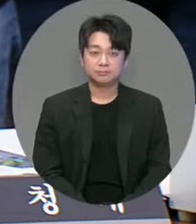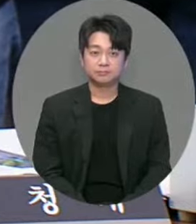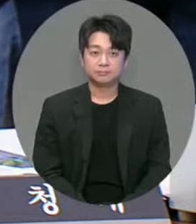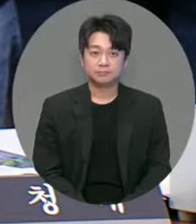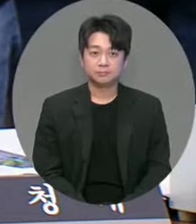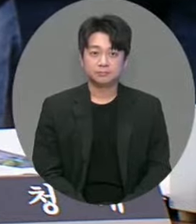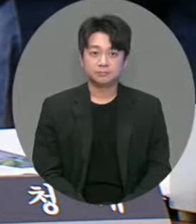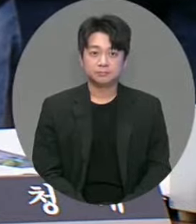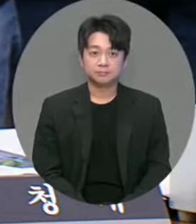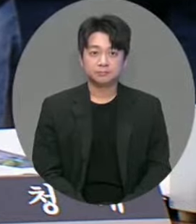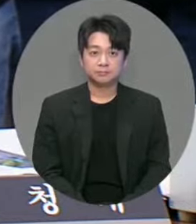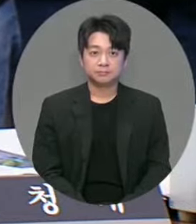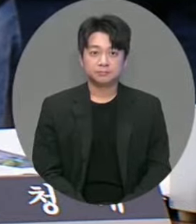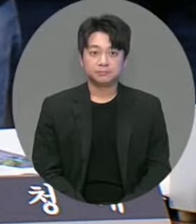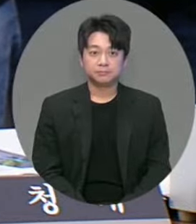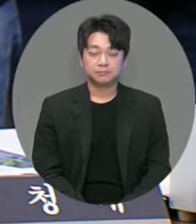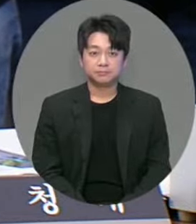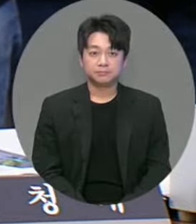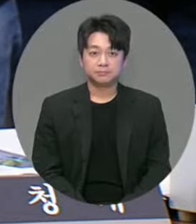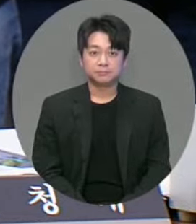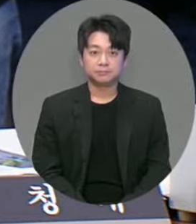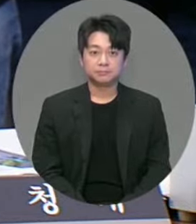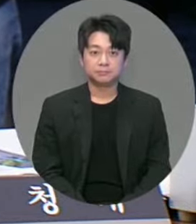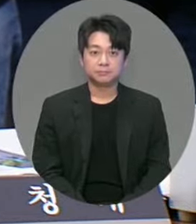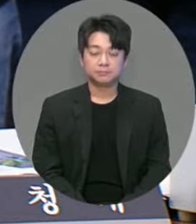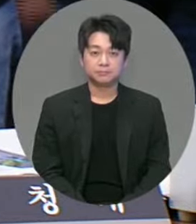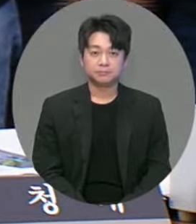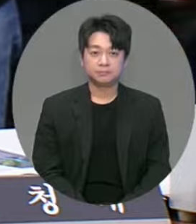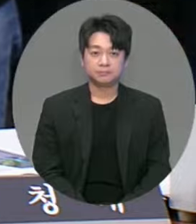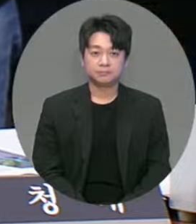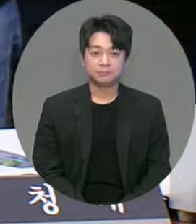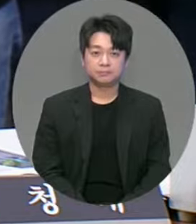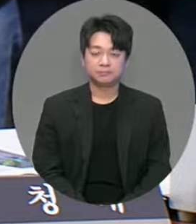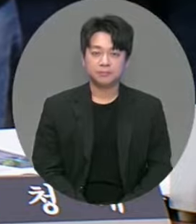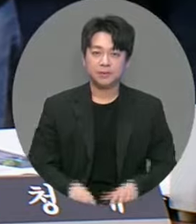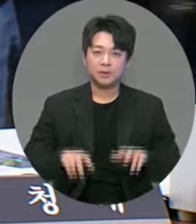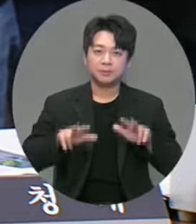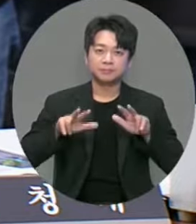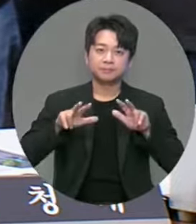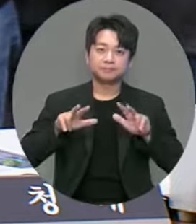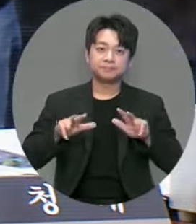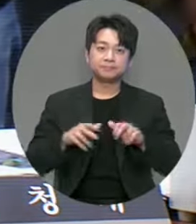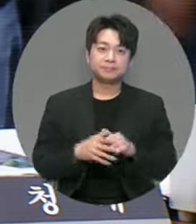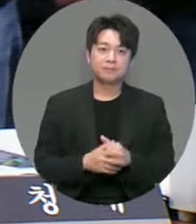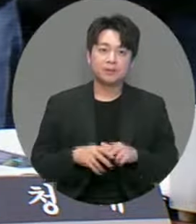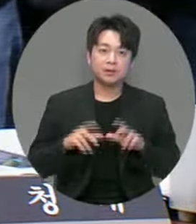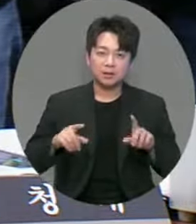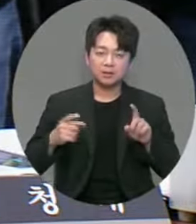뭐라고요? 지금 말을 밟혔어요. 누가 밟혔어요? 왜 왔어요 그럼 여기를?